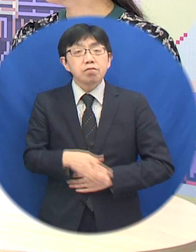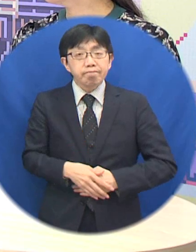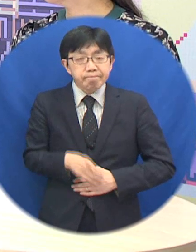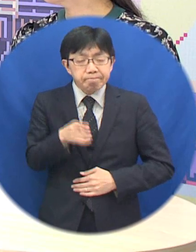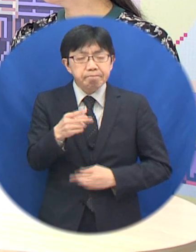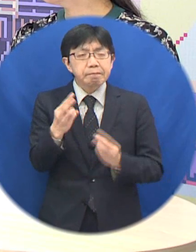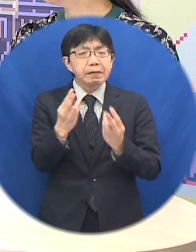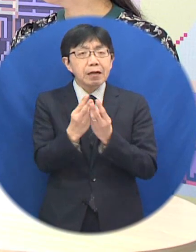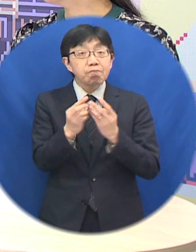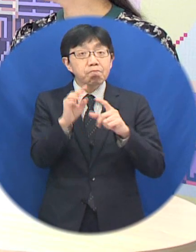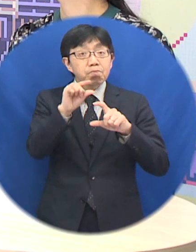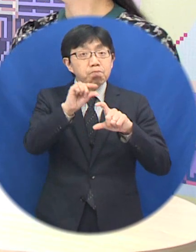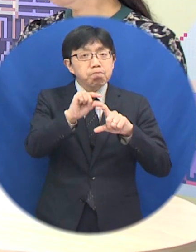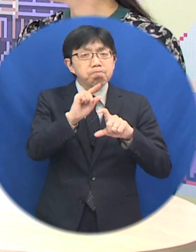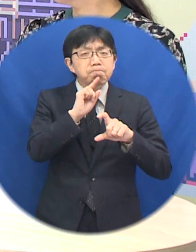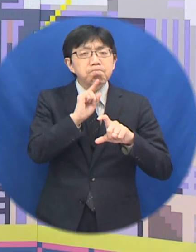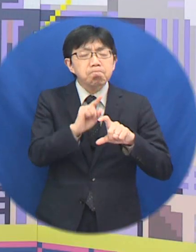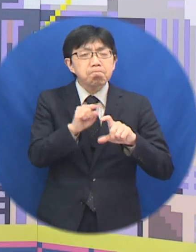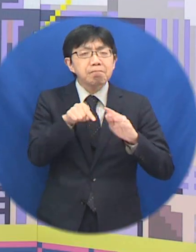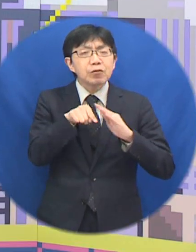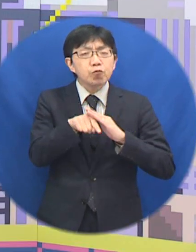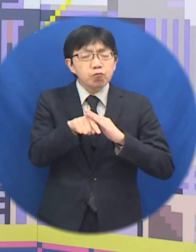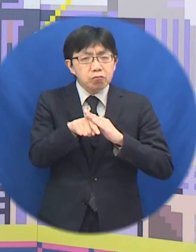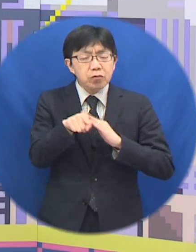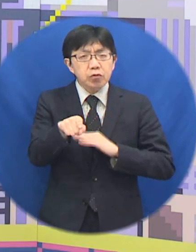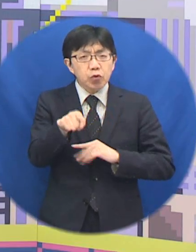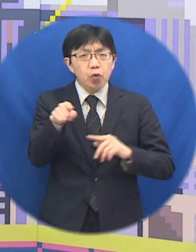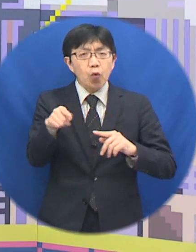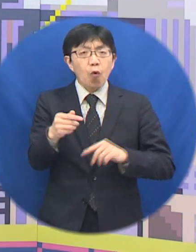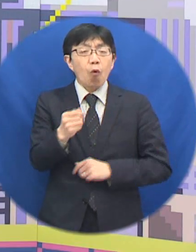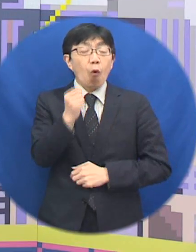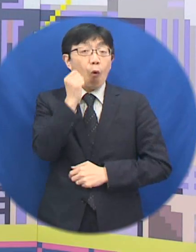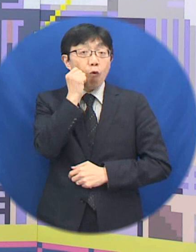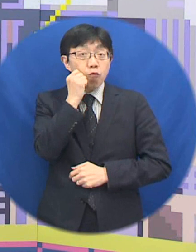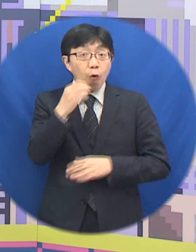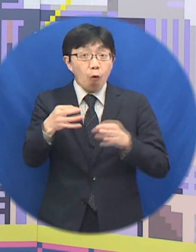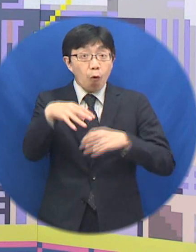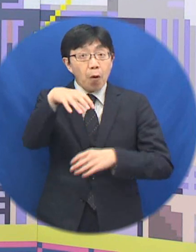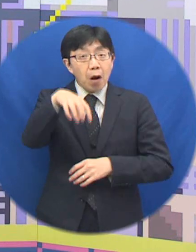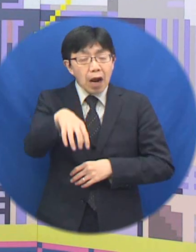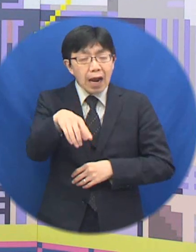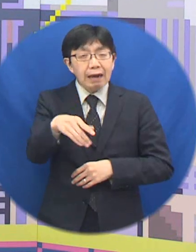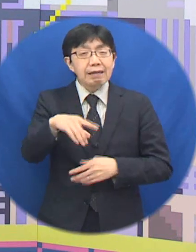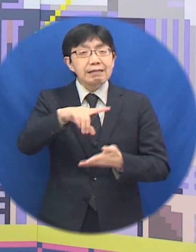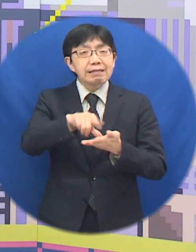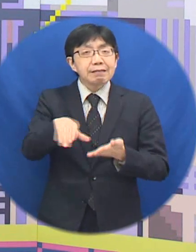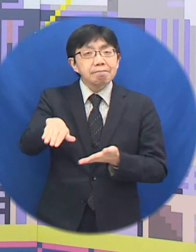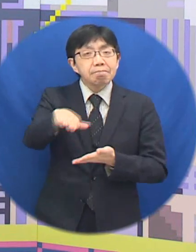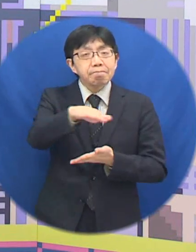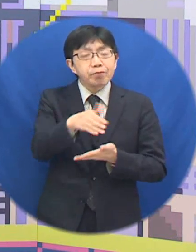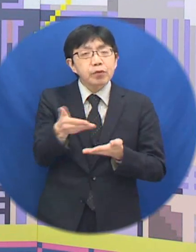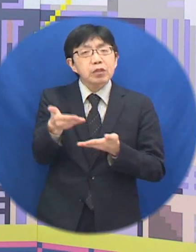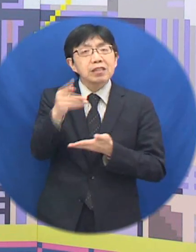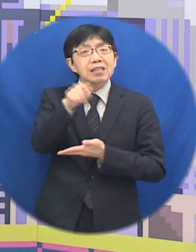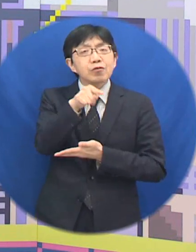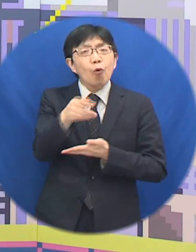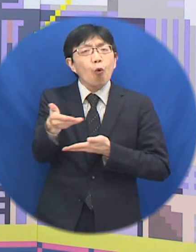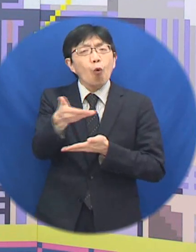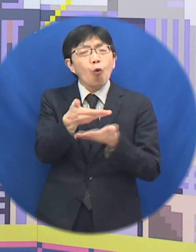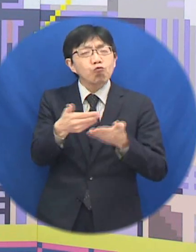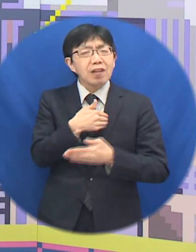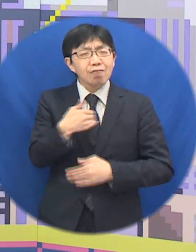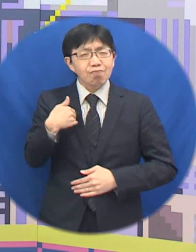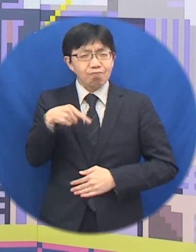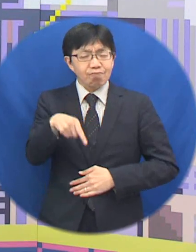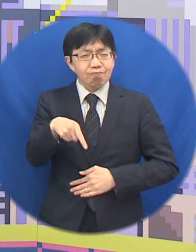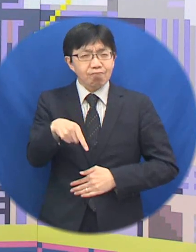増やしたという理由なんですけれども、公衆浴場というのはやはり地域の方の交流の場にもなっているんです。はい。で、昨年度